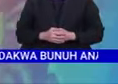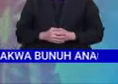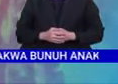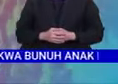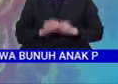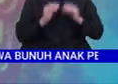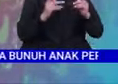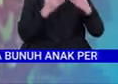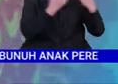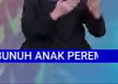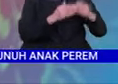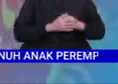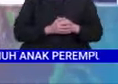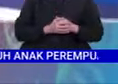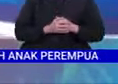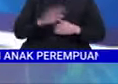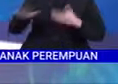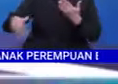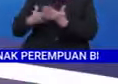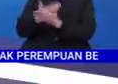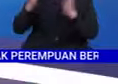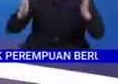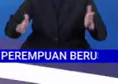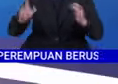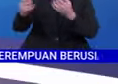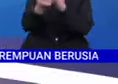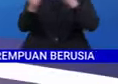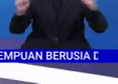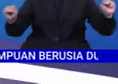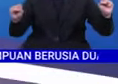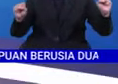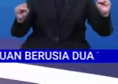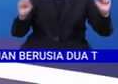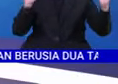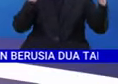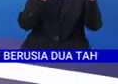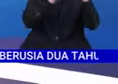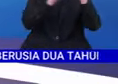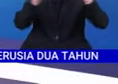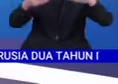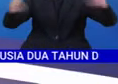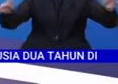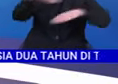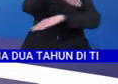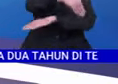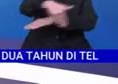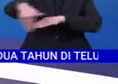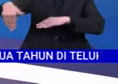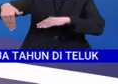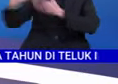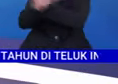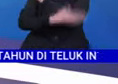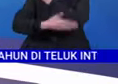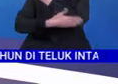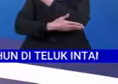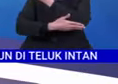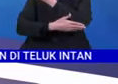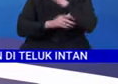Hai baik Shahih semua pihak perlu membuat persediaan Sebaiknya dalam menghadapi pembukaan semula sempadan negara